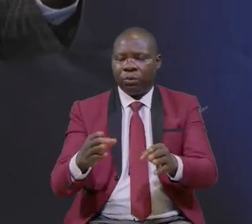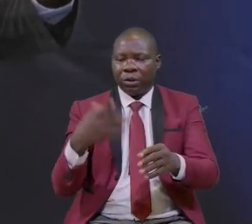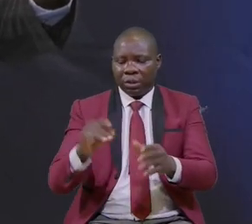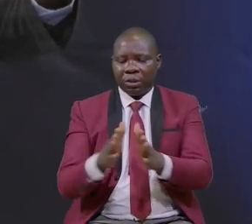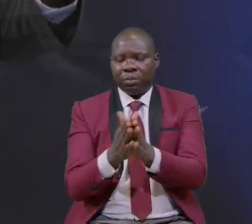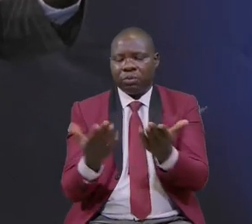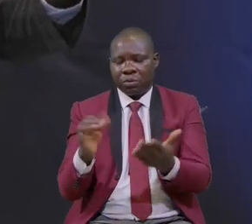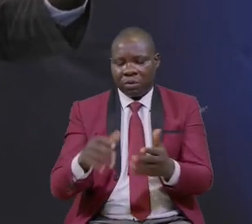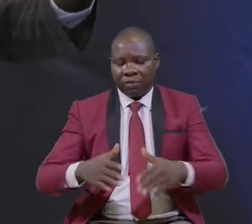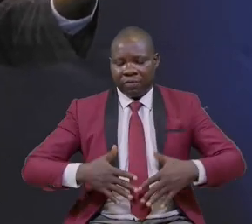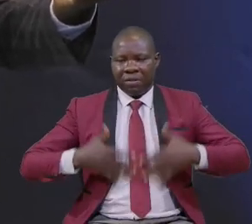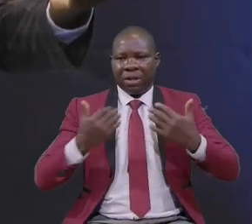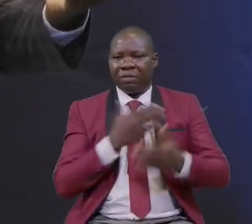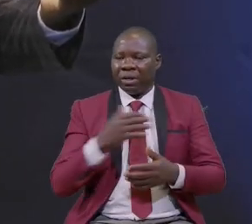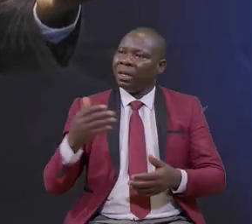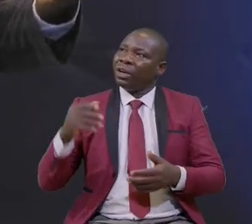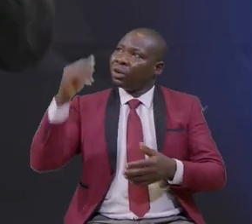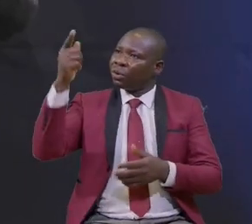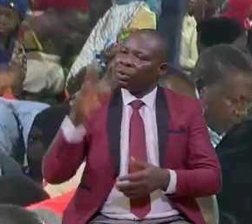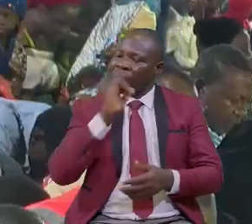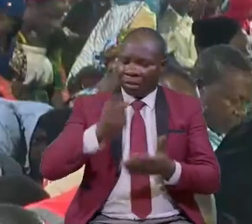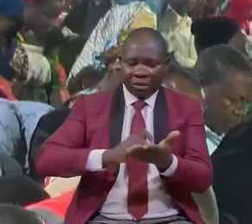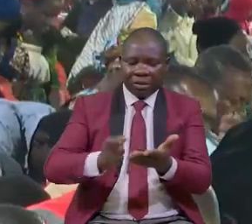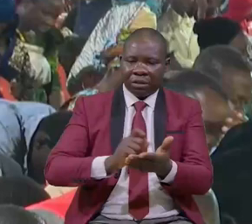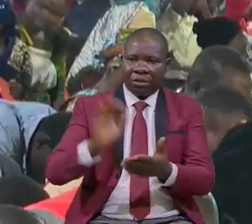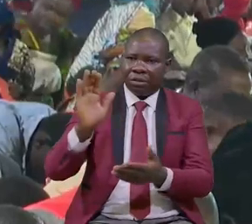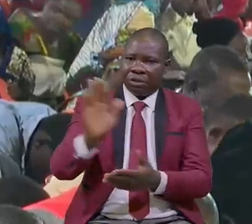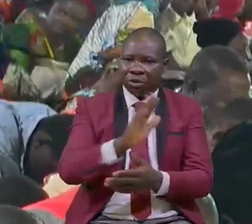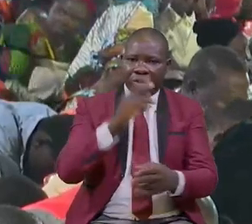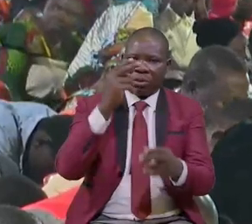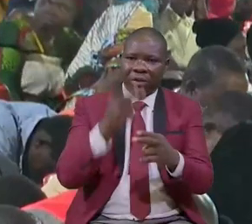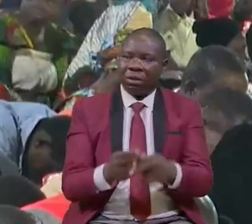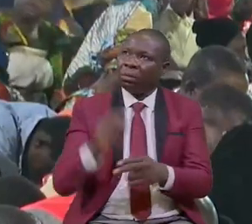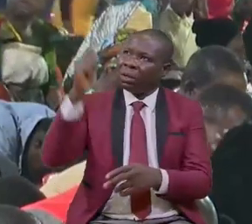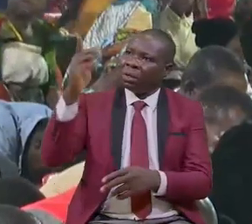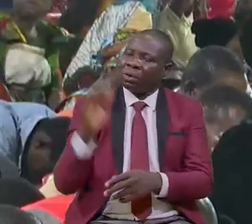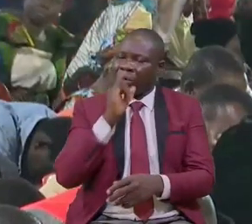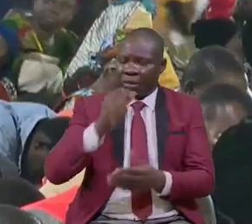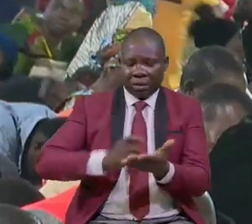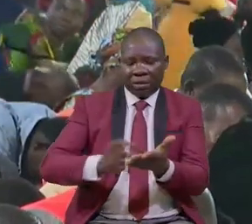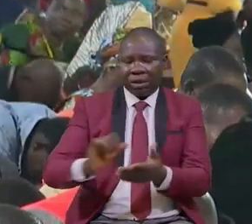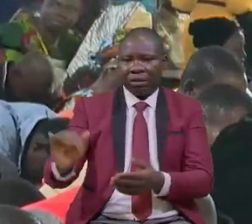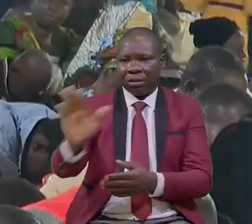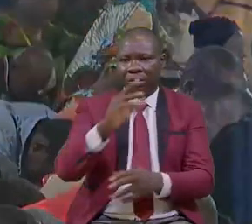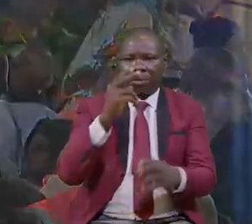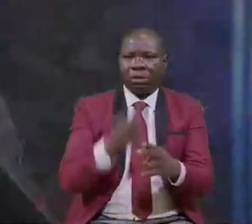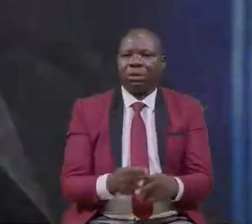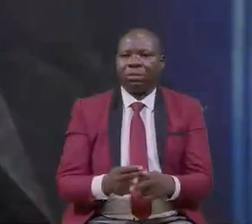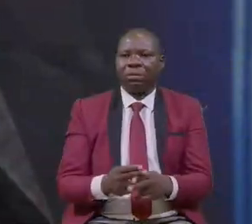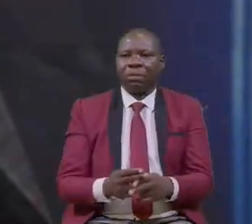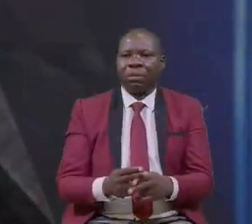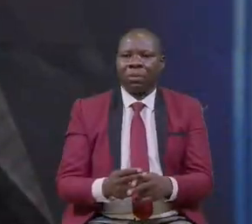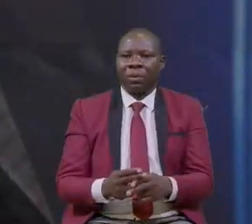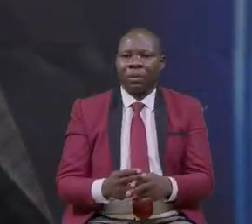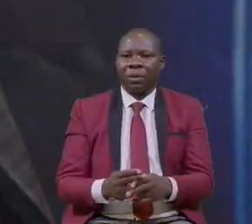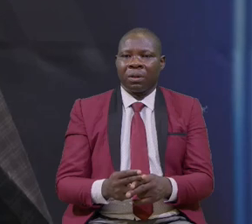maintenant. Et Dieu est en train d'écrire ton nom. Dieu écrit ton nom.